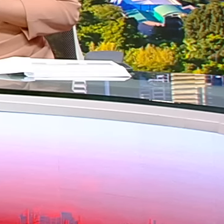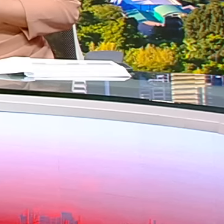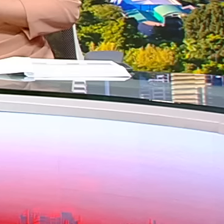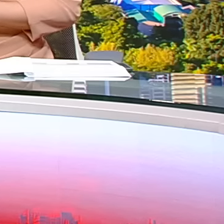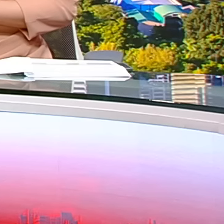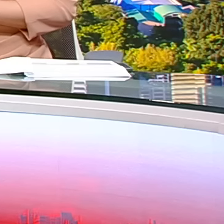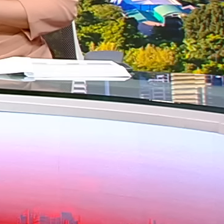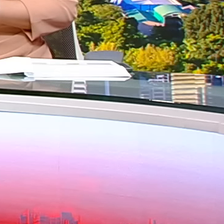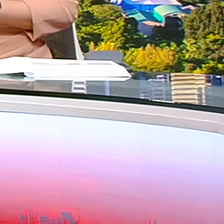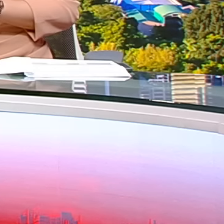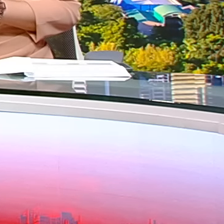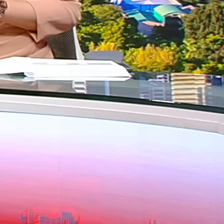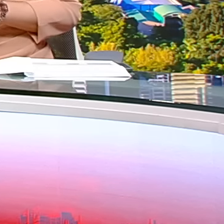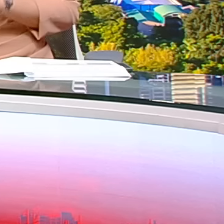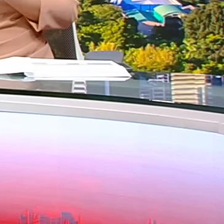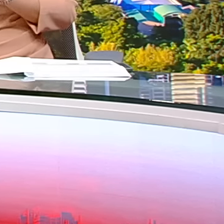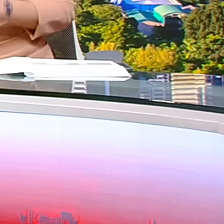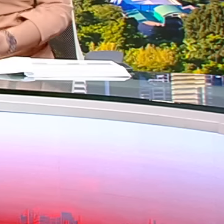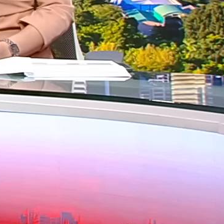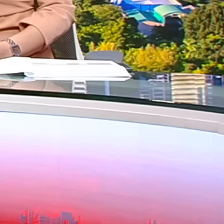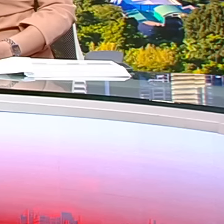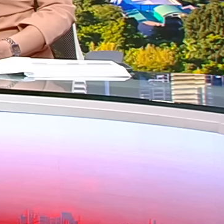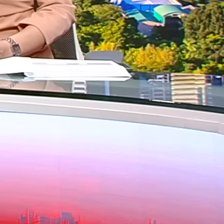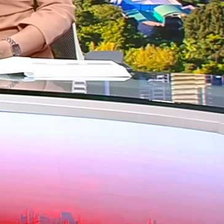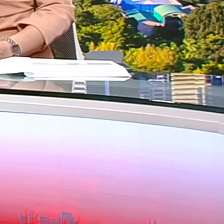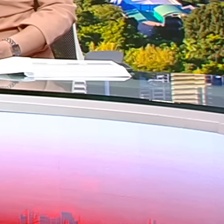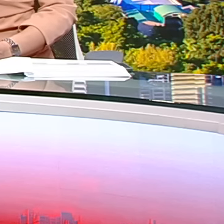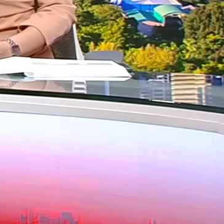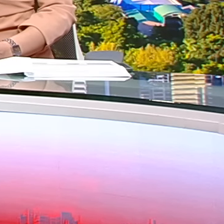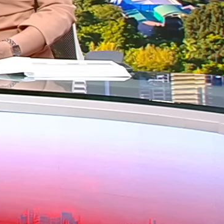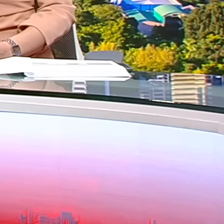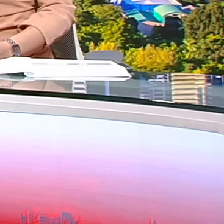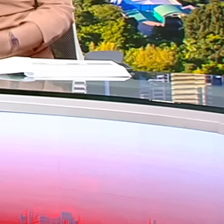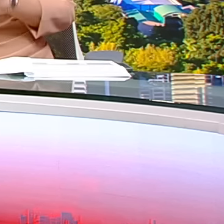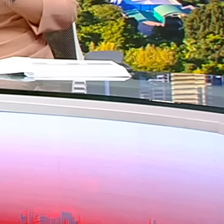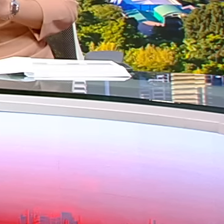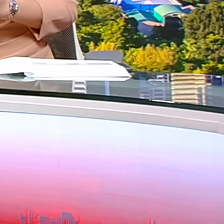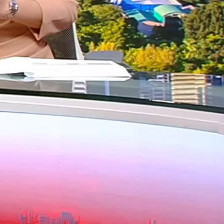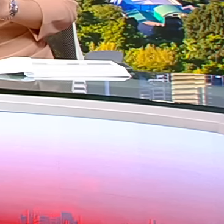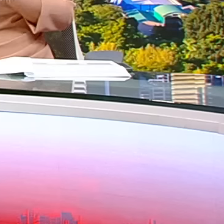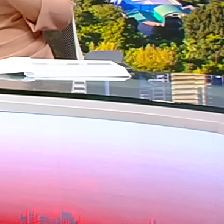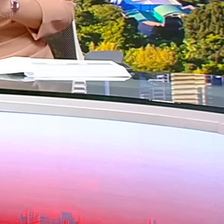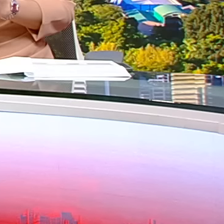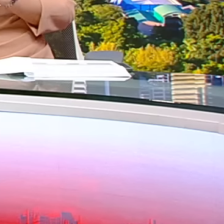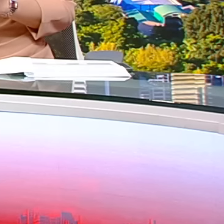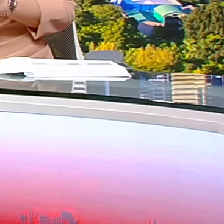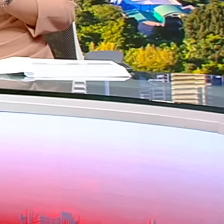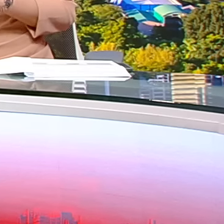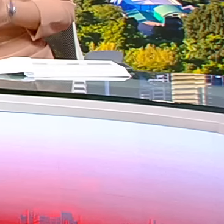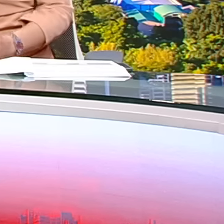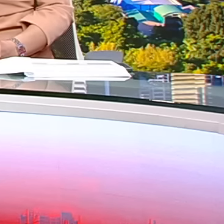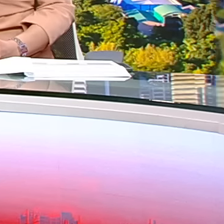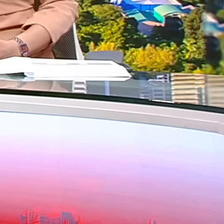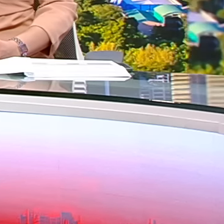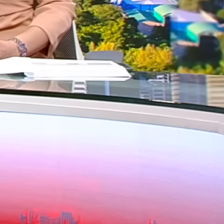กันแล้วทำให้เกิดพายุฤดูร้อนเกิดขึ้นนะคะวันนี้ประกาศเตือนในพื้นที่25จังหวัดด้วยกันค่ะกระจายกันอยู่ทั้งในภาคเหนือภาคกลาง